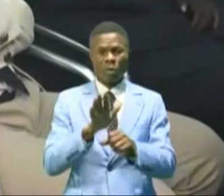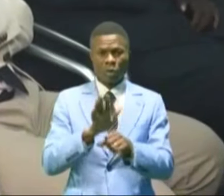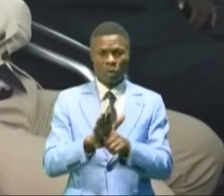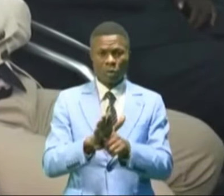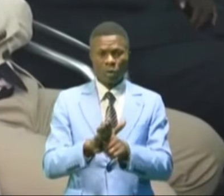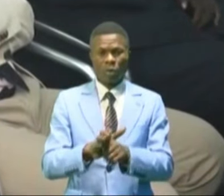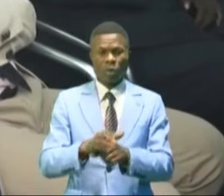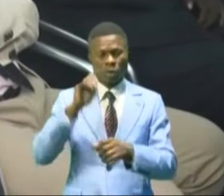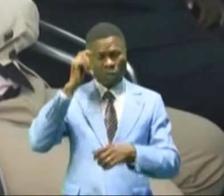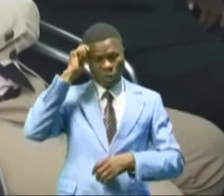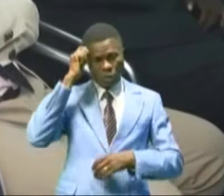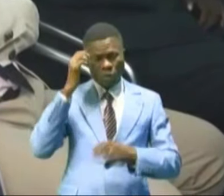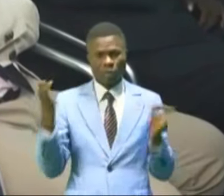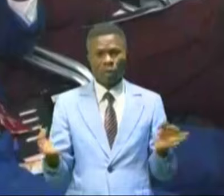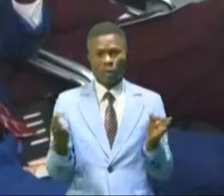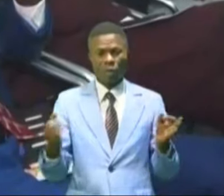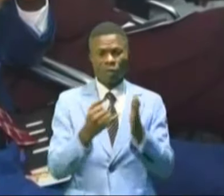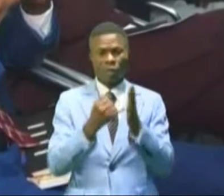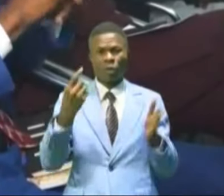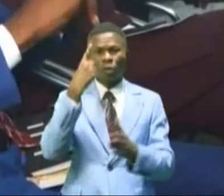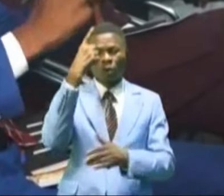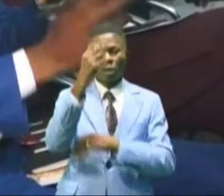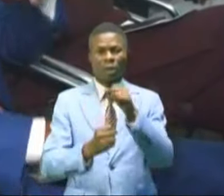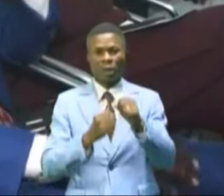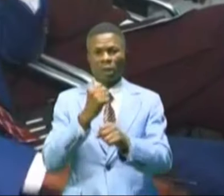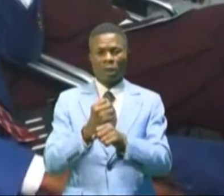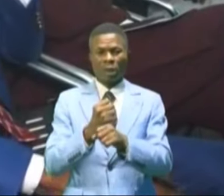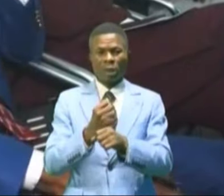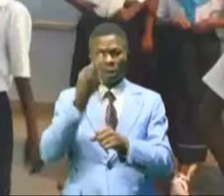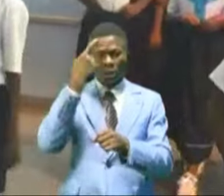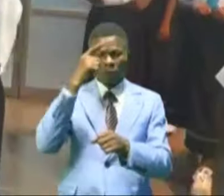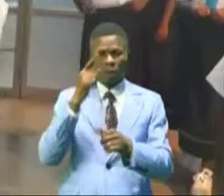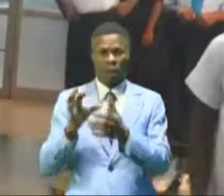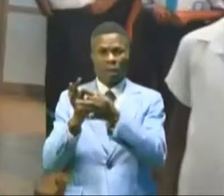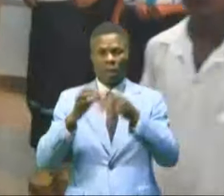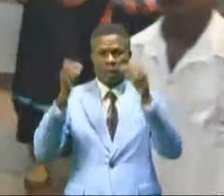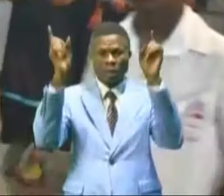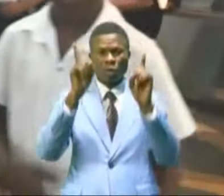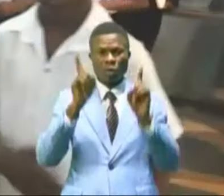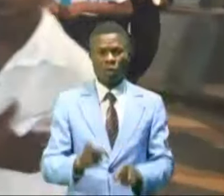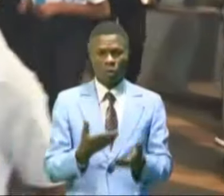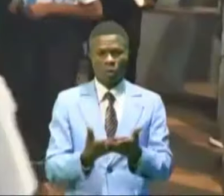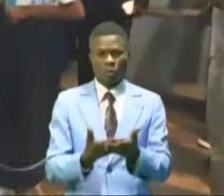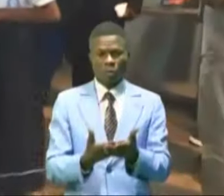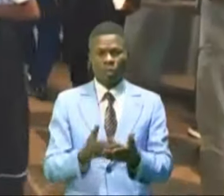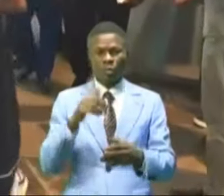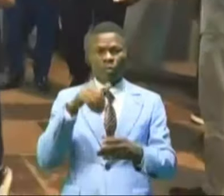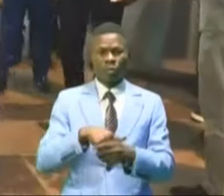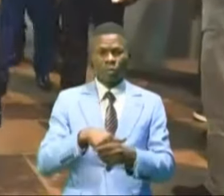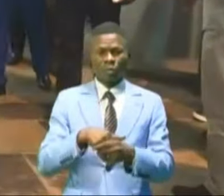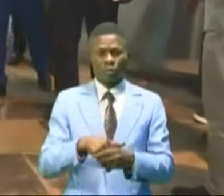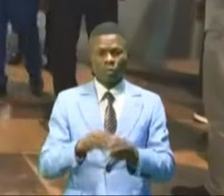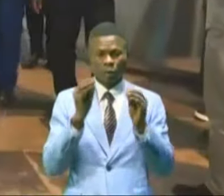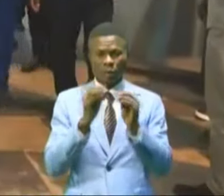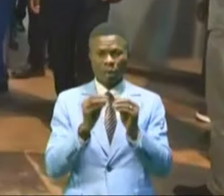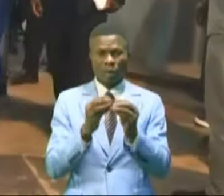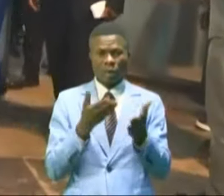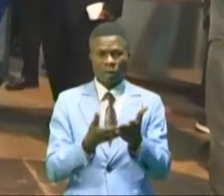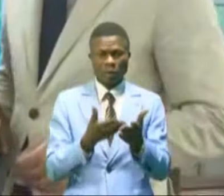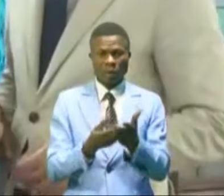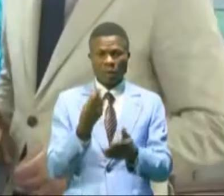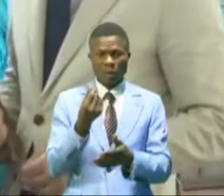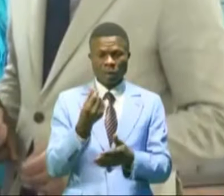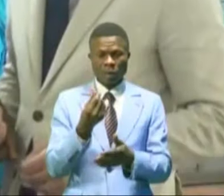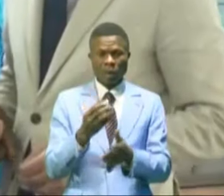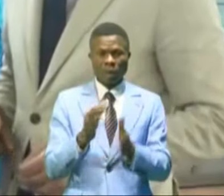la commémoration de la 61e journée internationale de l'Union africaine. C'était au cours de cette réunion qu'une somme